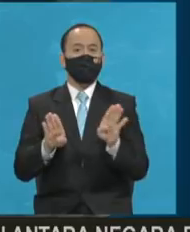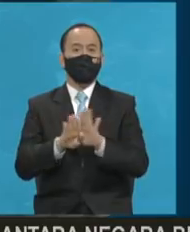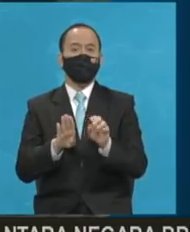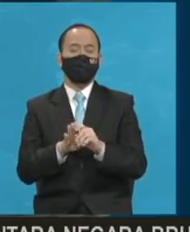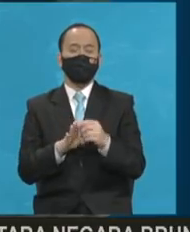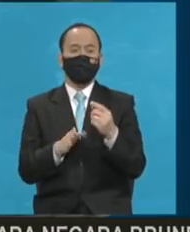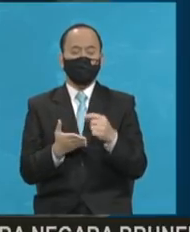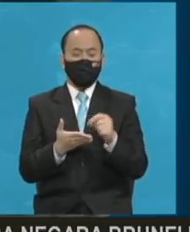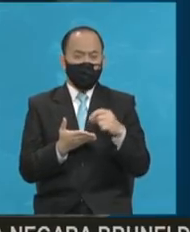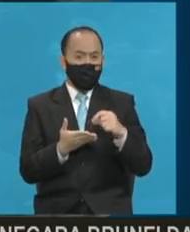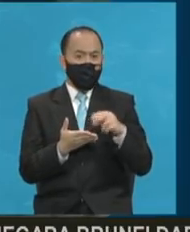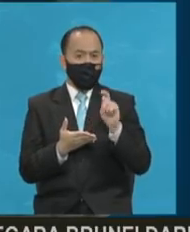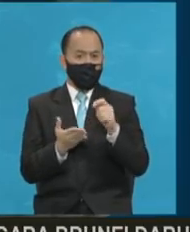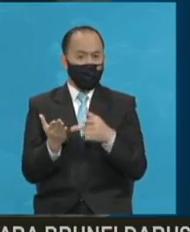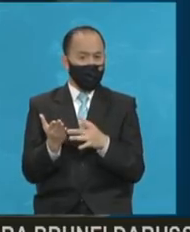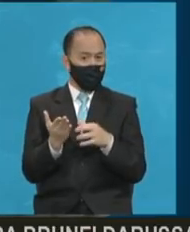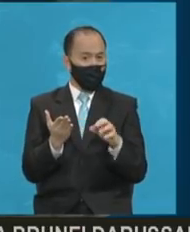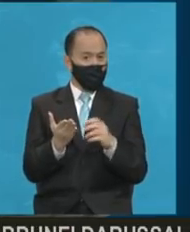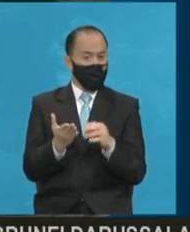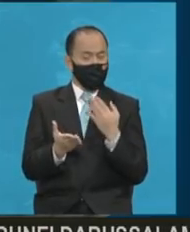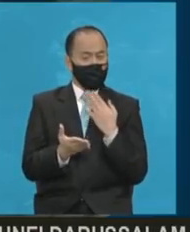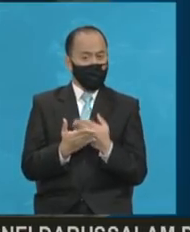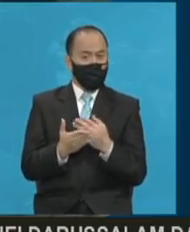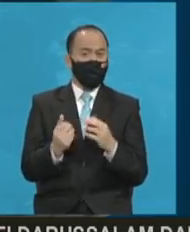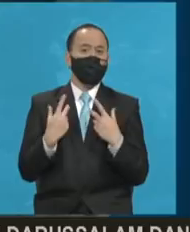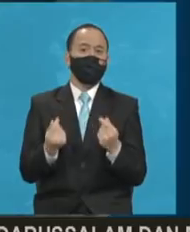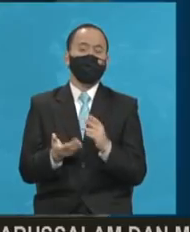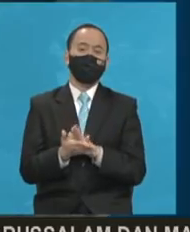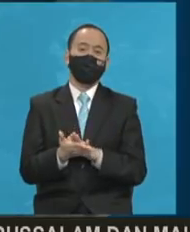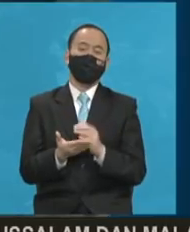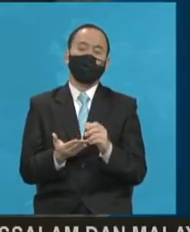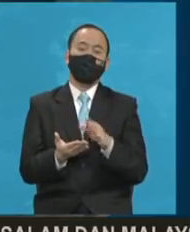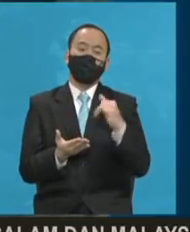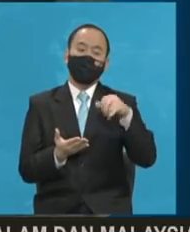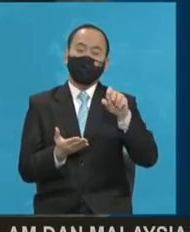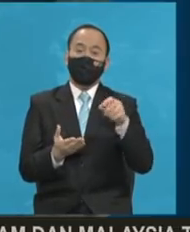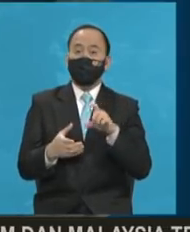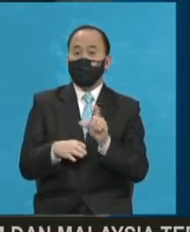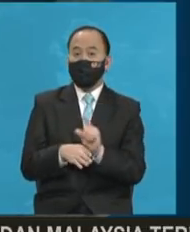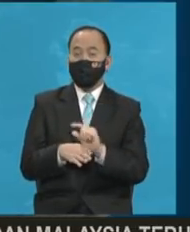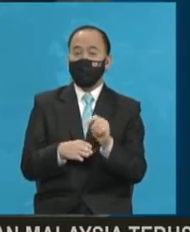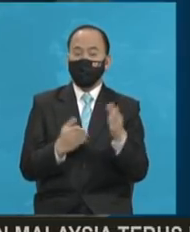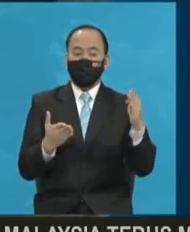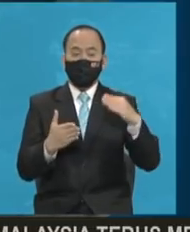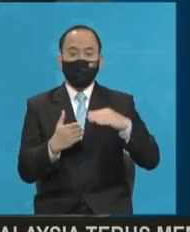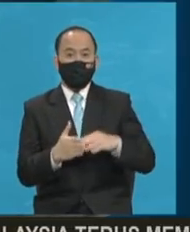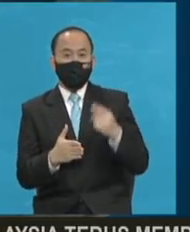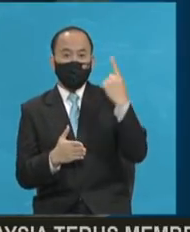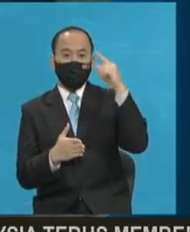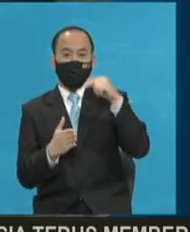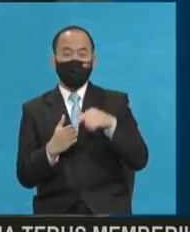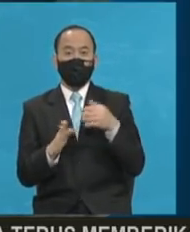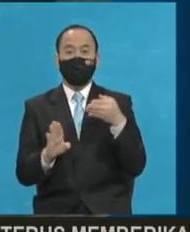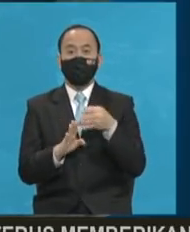penilaian teknikal dan kerja pembaikan orang ramai dinasihatkan untuk menggunakan JD yang berhampiran ditempat penurunan ke temburong